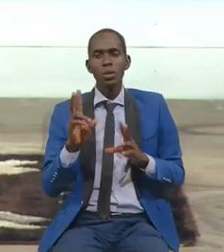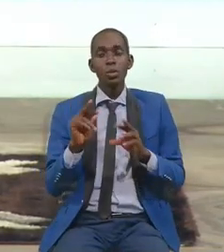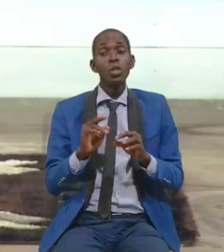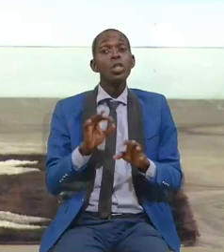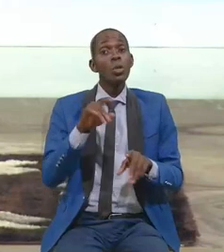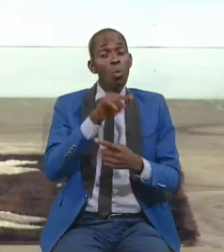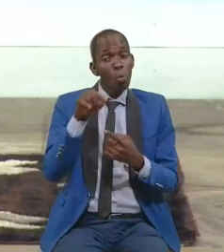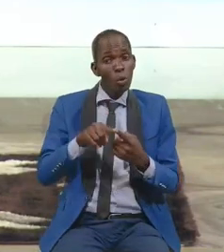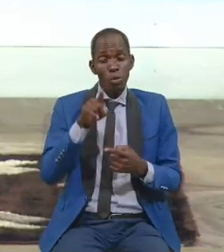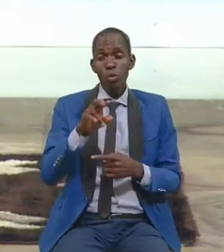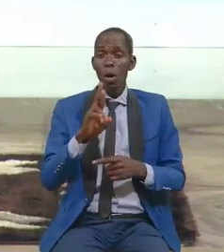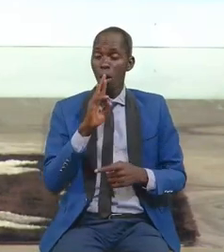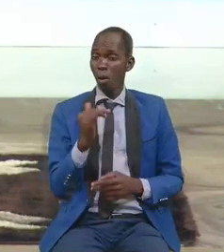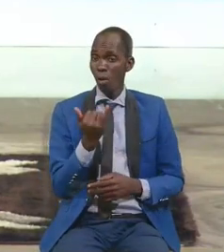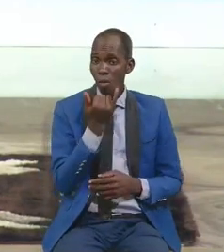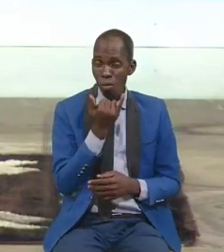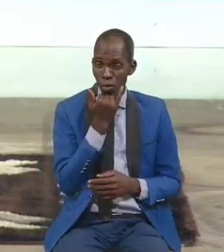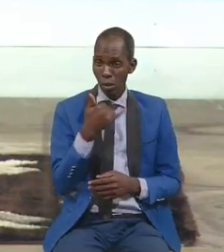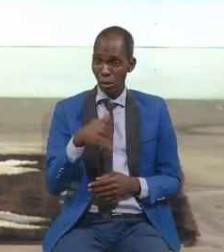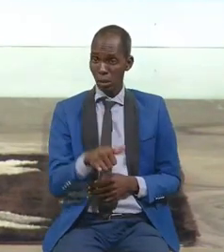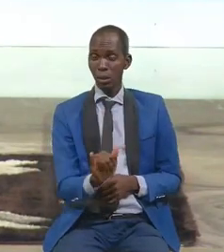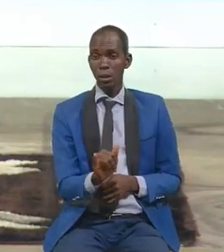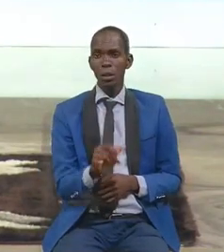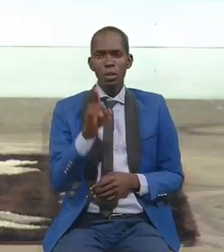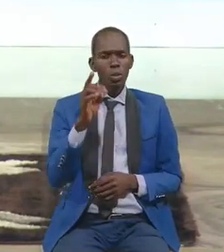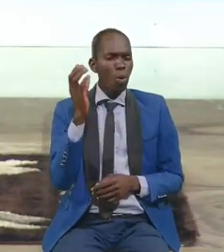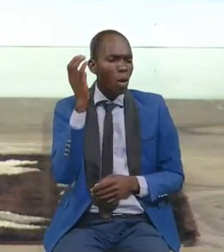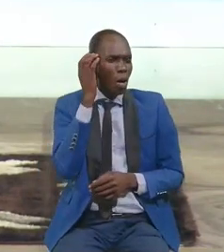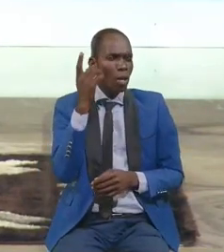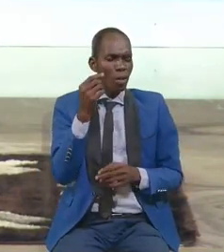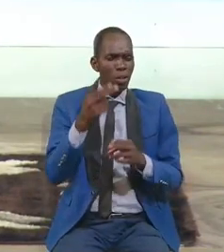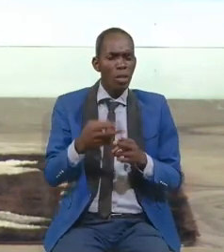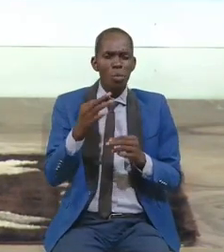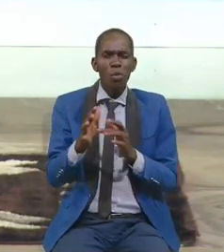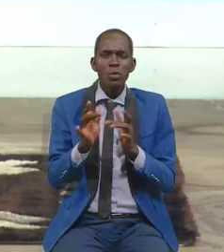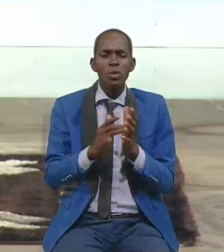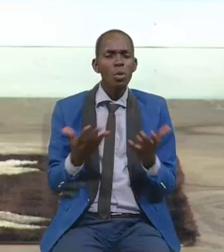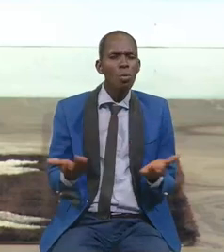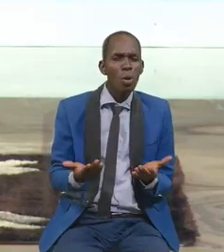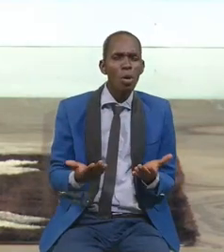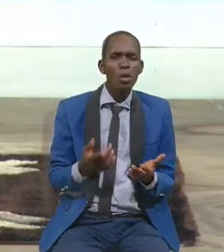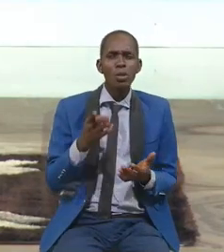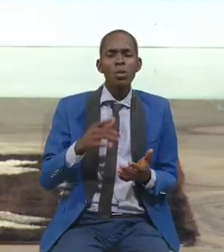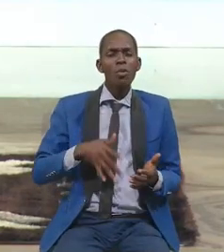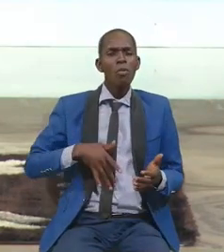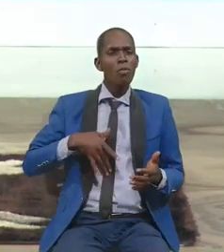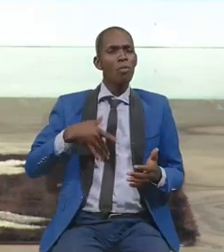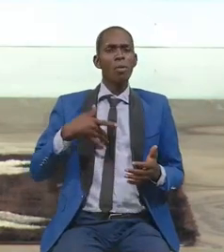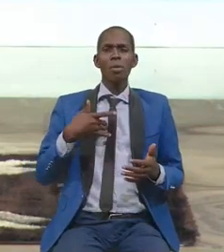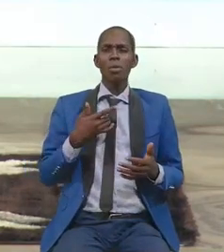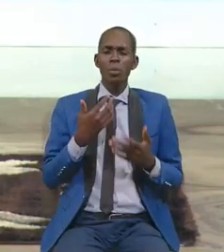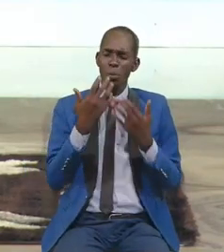mauvais, et puis tu entends le nom de Jésus, c'est comme tu vas vouloir aller vers